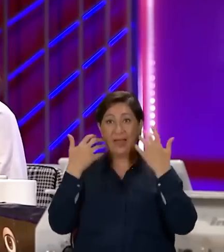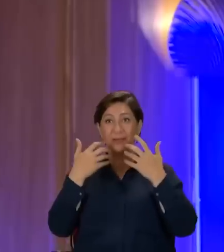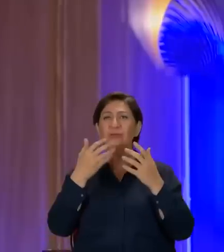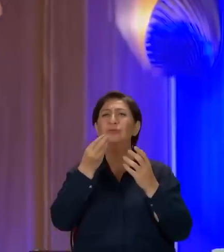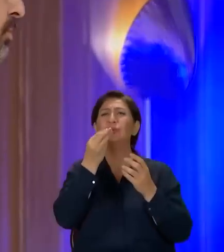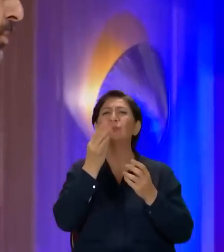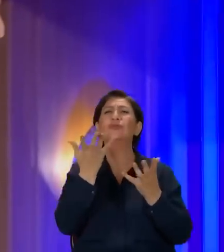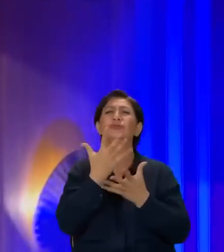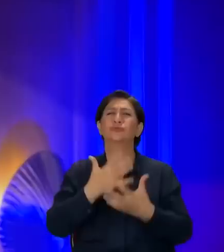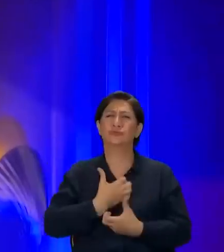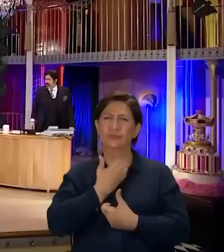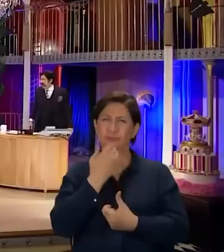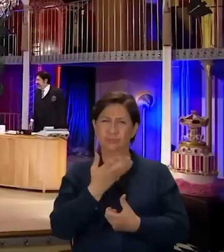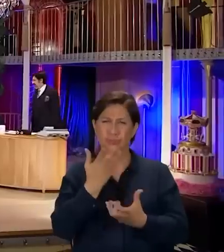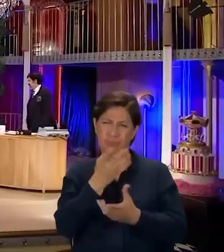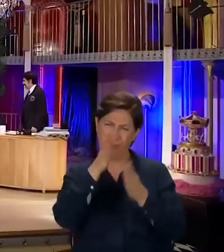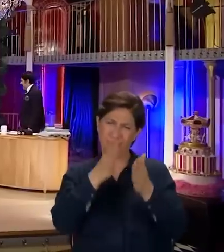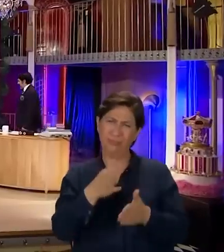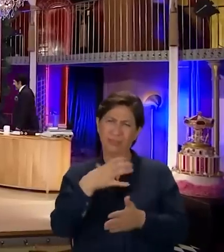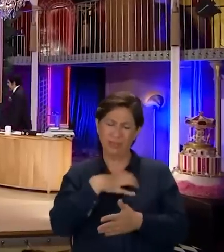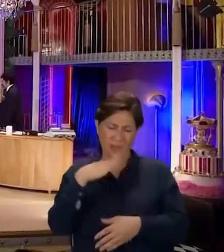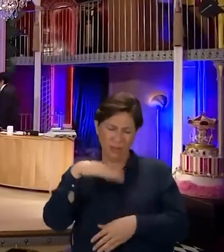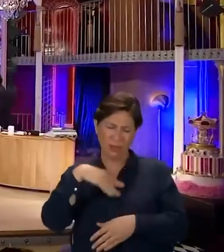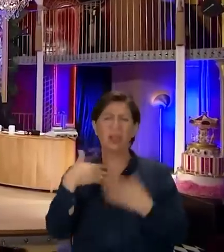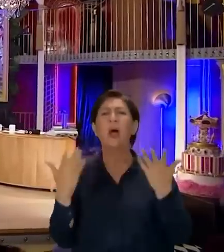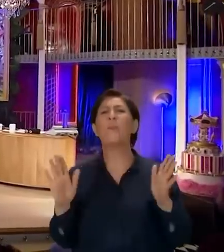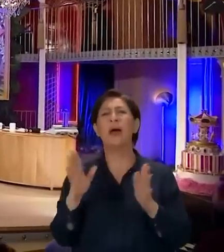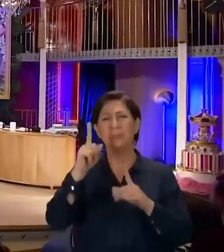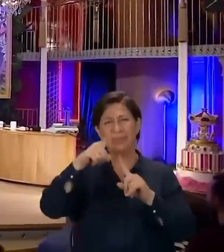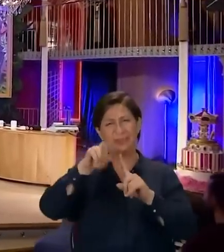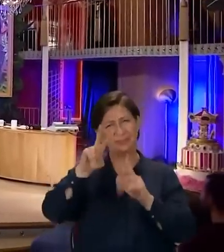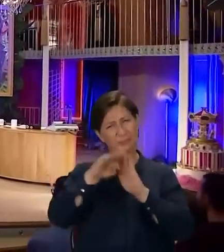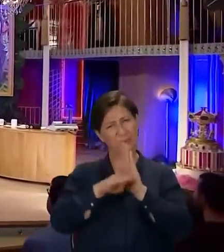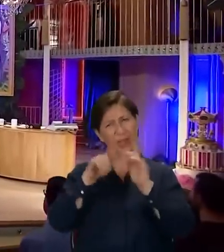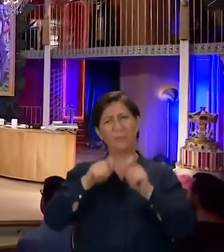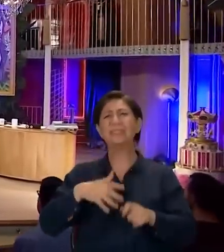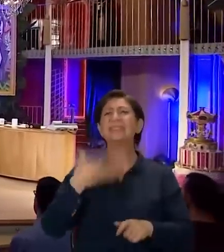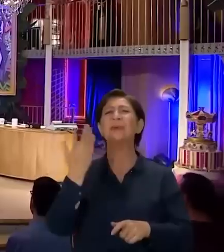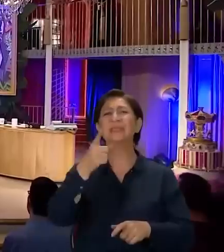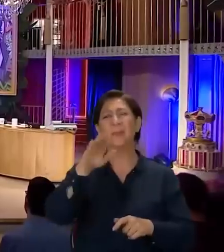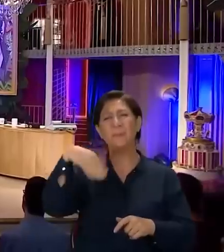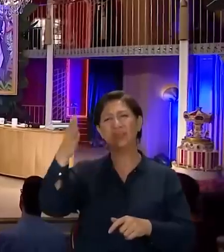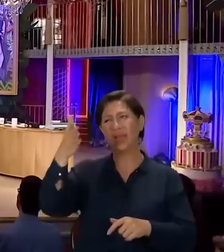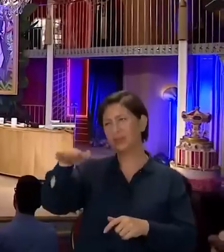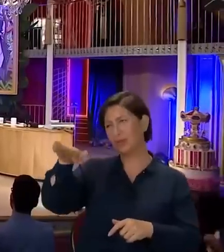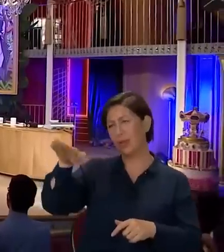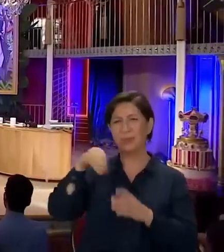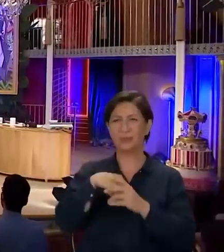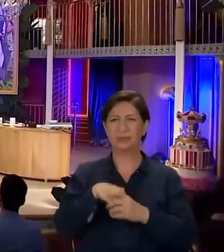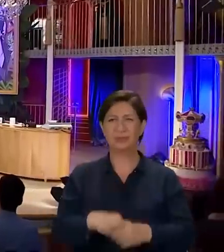seni. O kadar üzülüyorum ki. O kadar kendini aşağılıyorsun ki. Bir televizyon programı yapmak istemez misin başkalarını yaptım. Aşağılamak